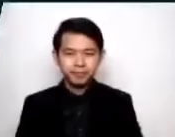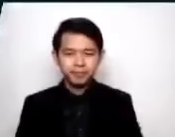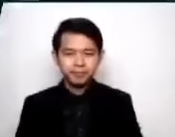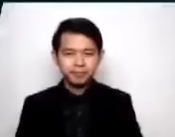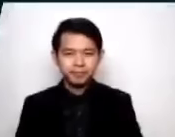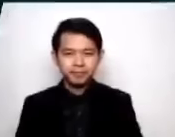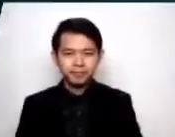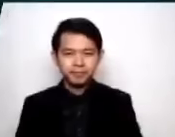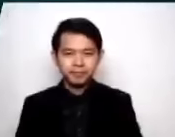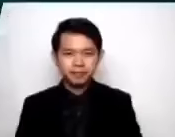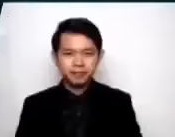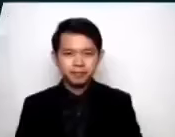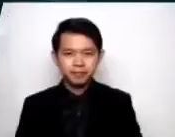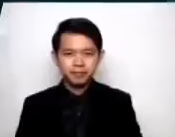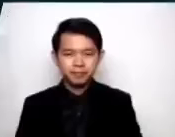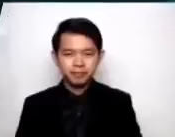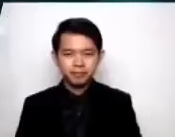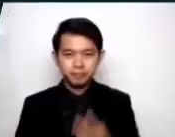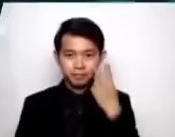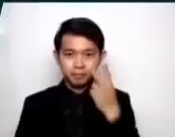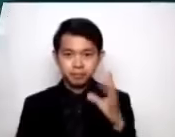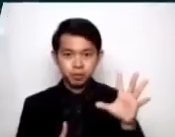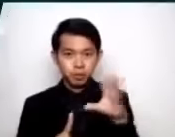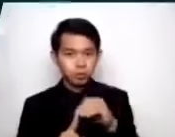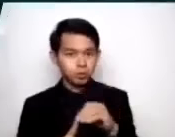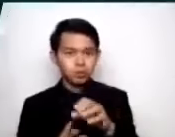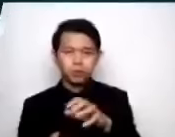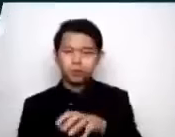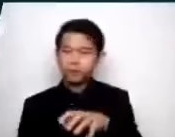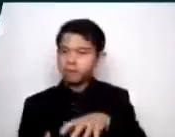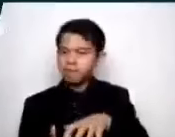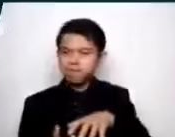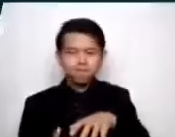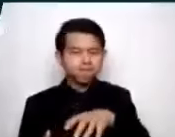Bukod sa kulturang mayaman, hitik din sa iba't ibang pasyalan.